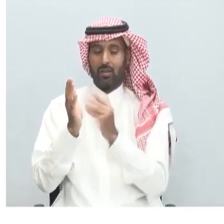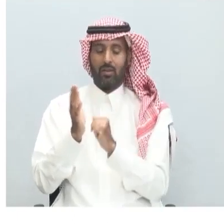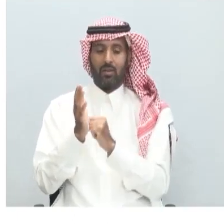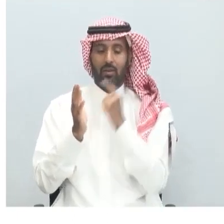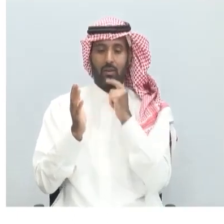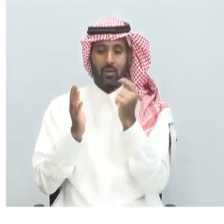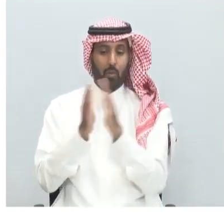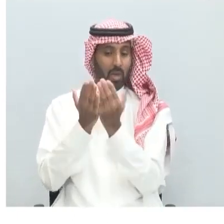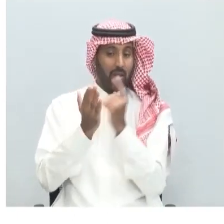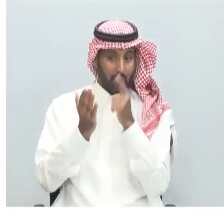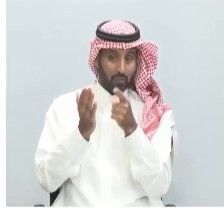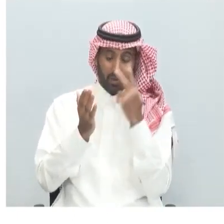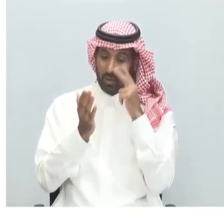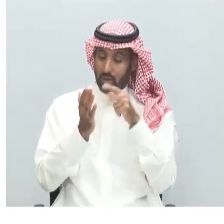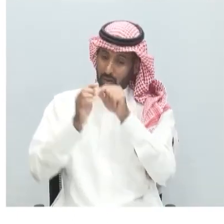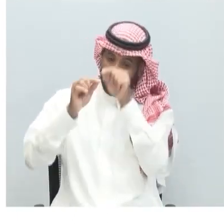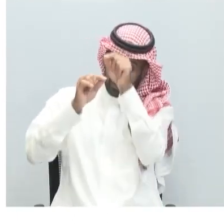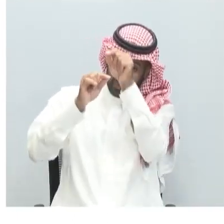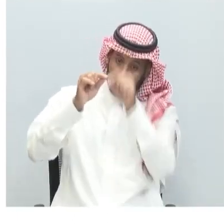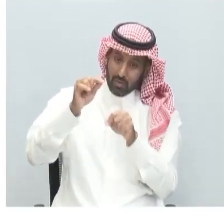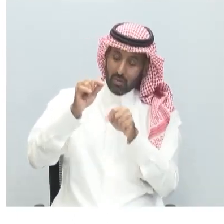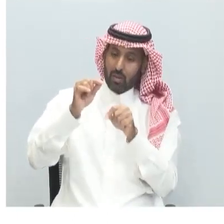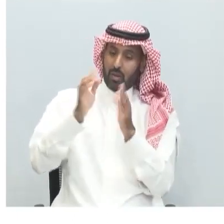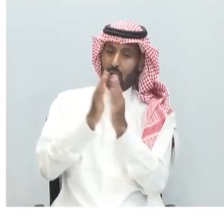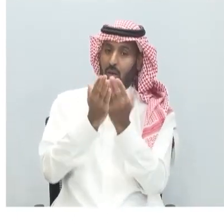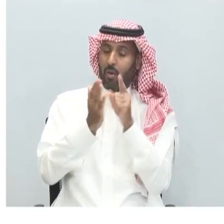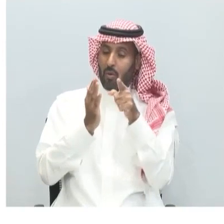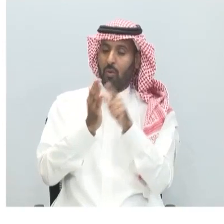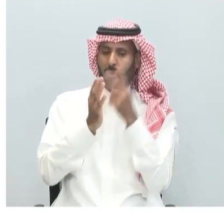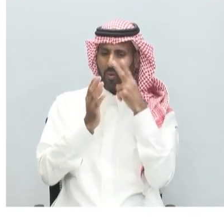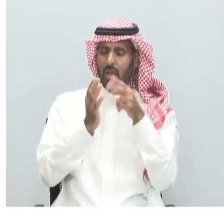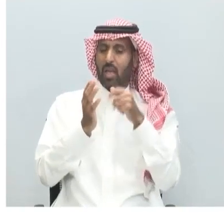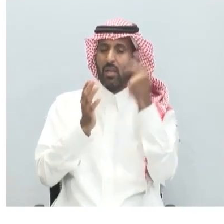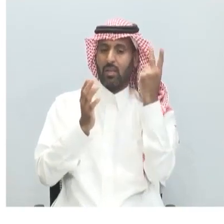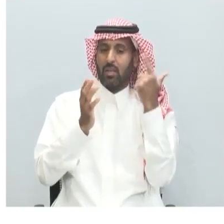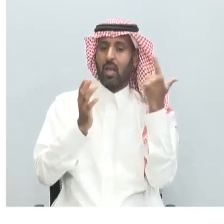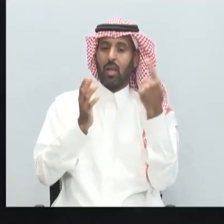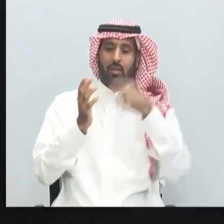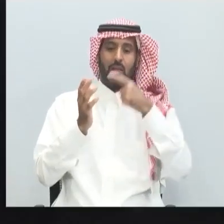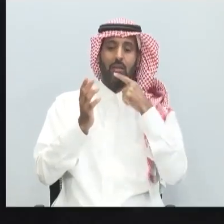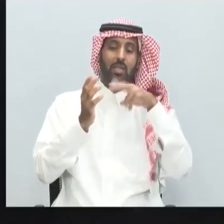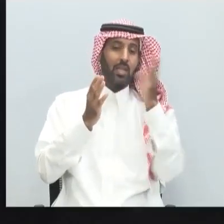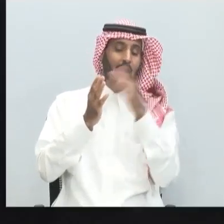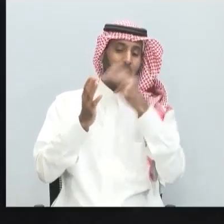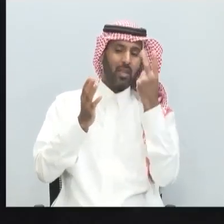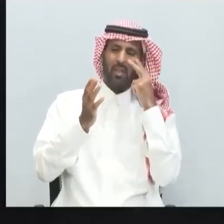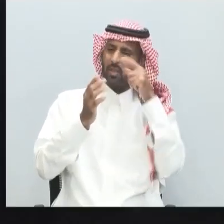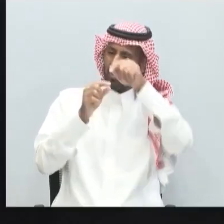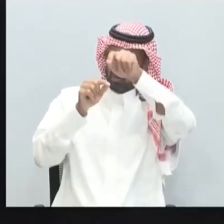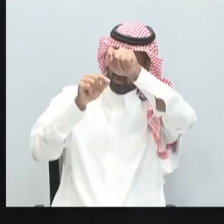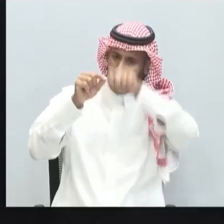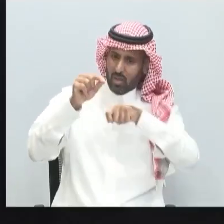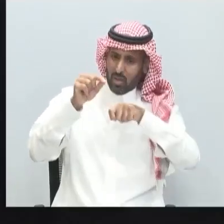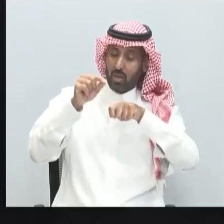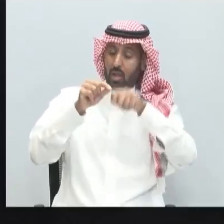في كتابك خذ مسطره وانتقل الى الشكل 17 اثنين وانظر بالمسطره وضع